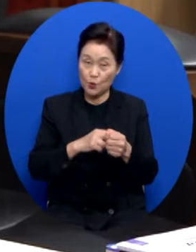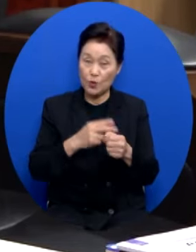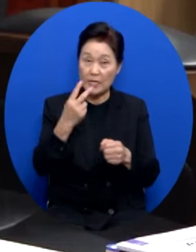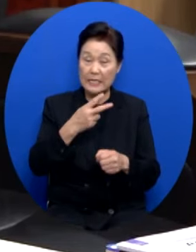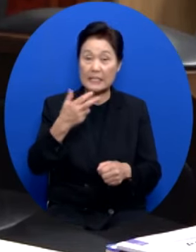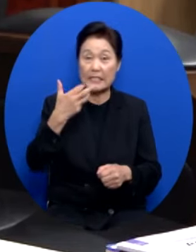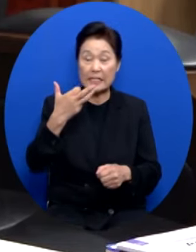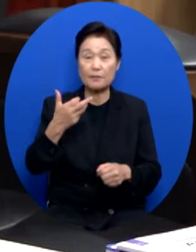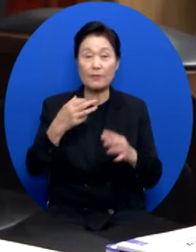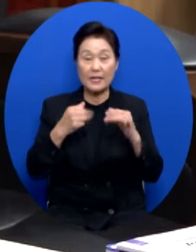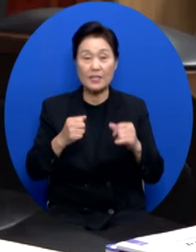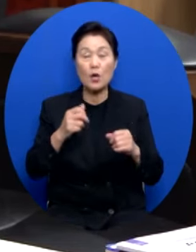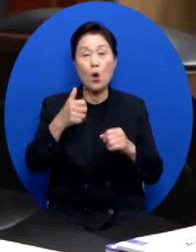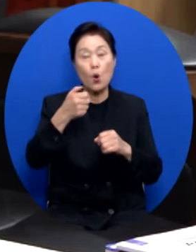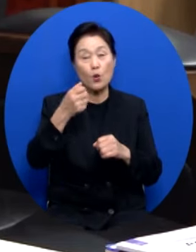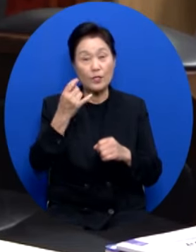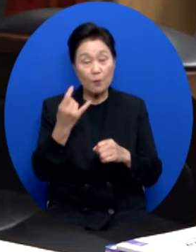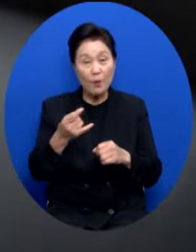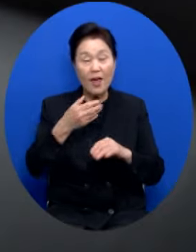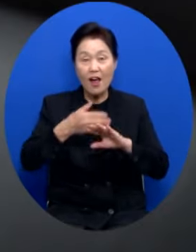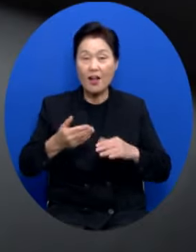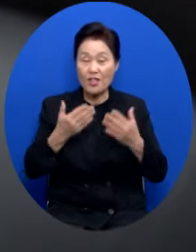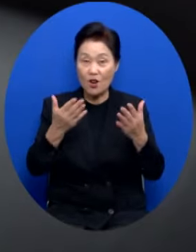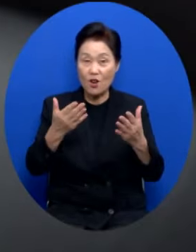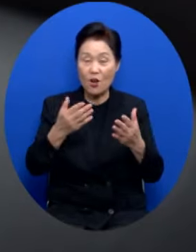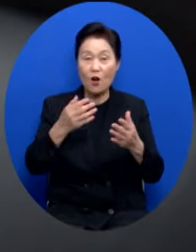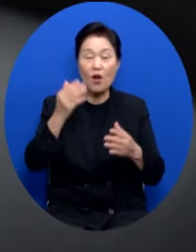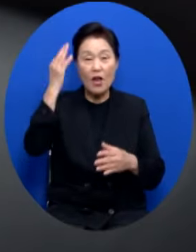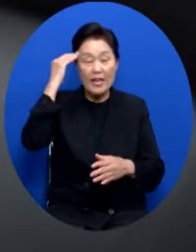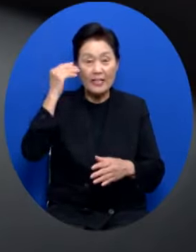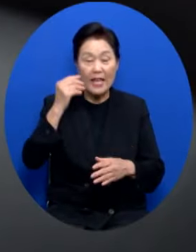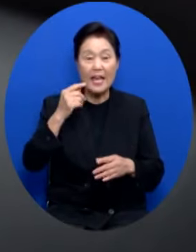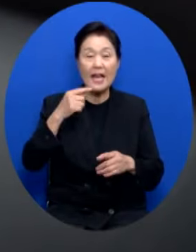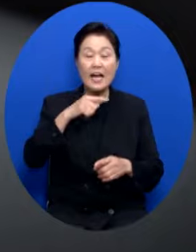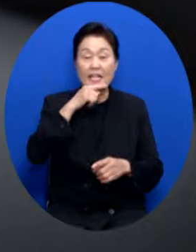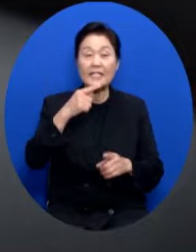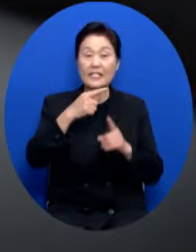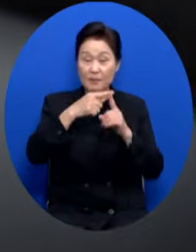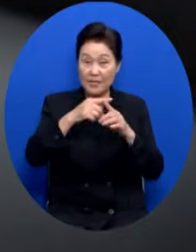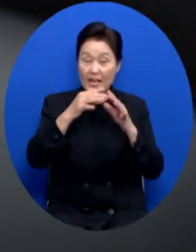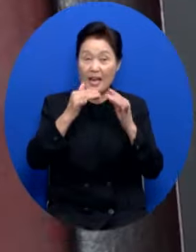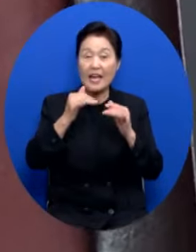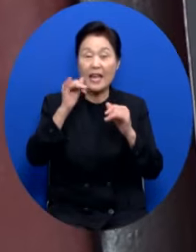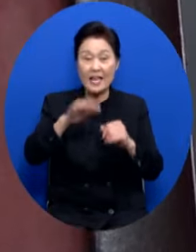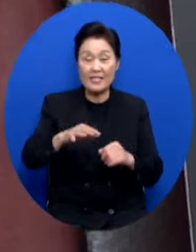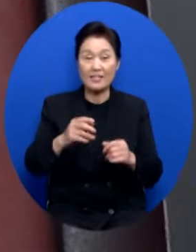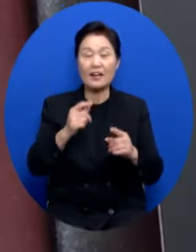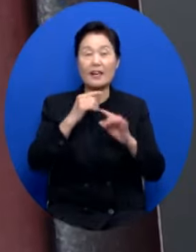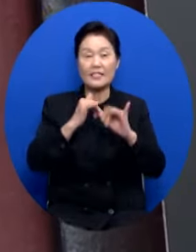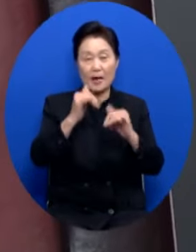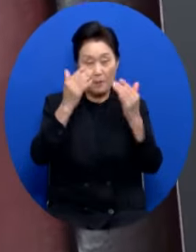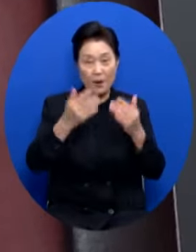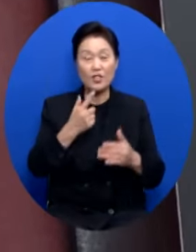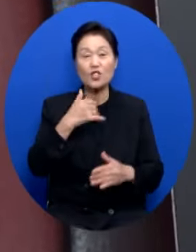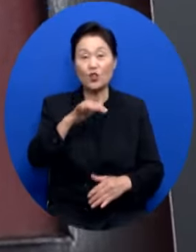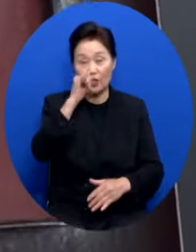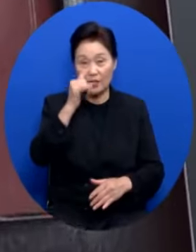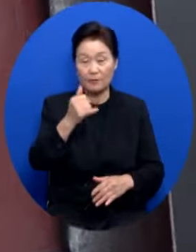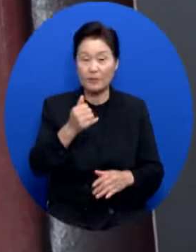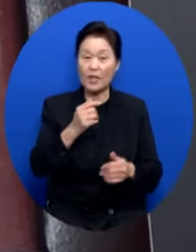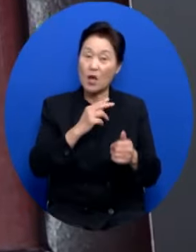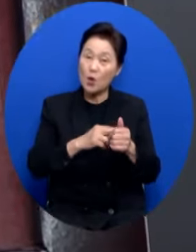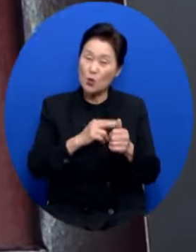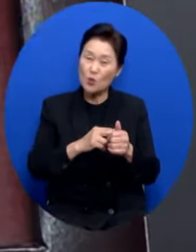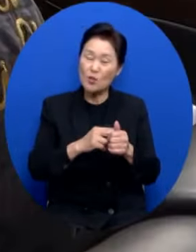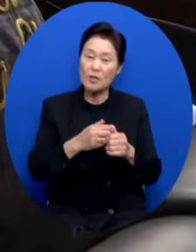2018년 50회의 헌혈로 대한적십자 헌혈 유공장 금장과 금메달을 받은 바 있습니다. 성 교수의 헌혈 열정은